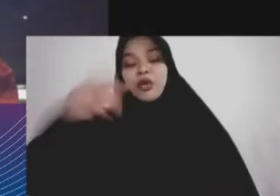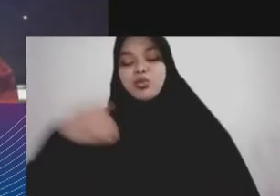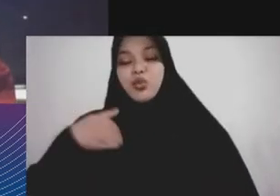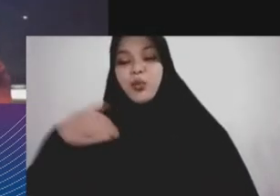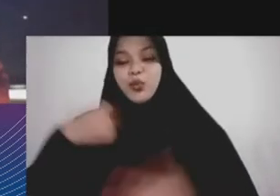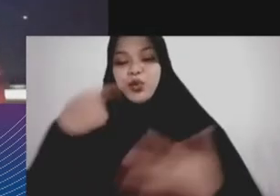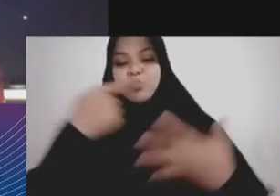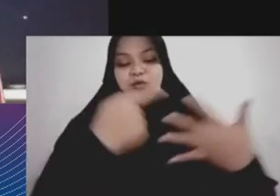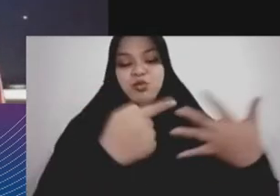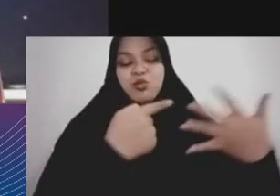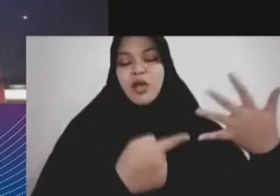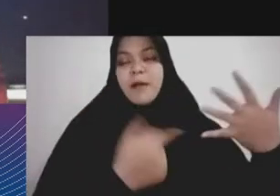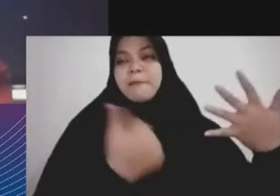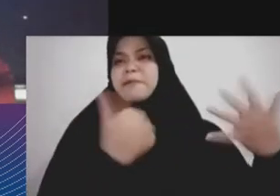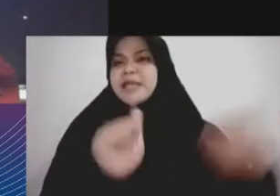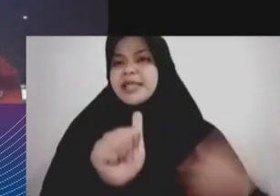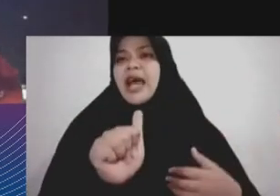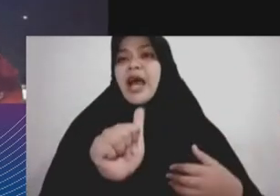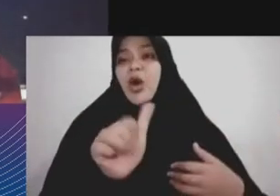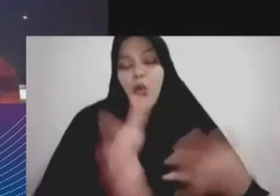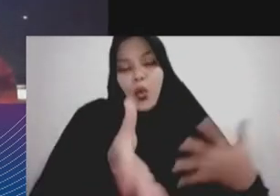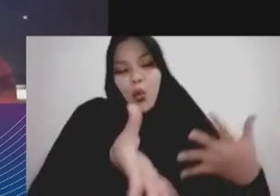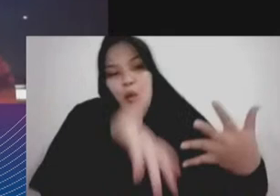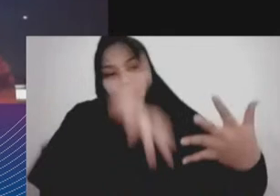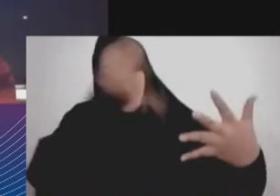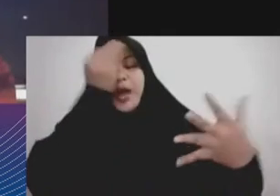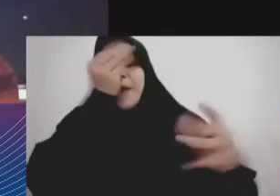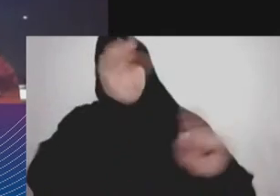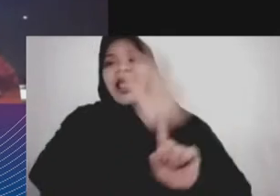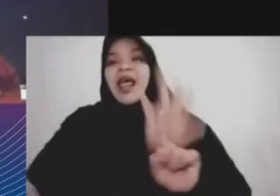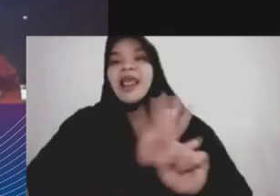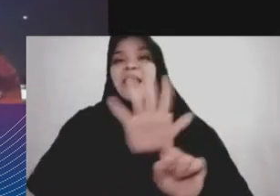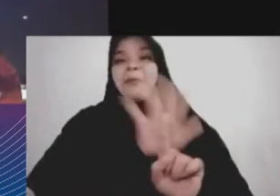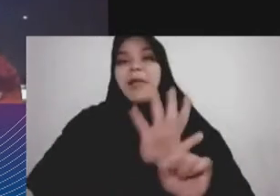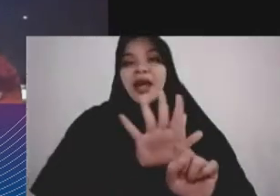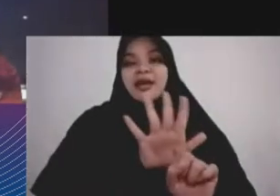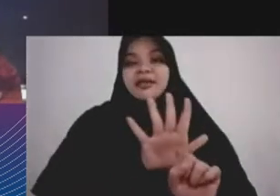bisa memahami latar belakang dari